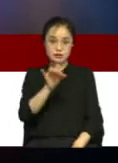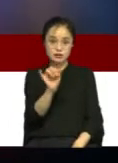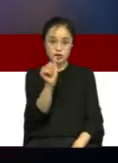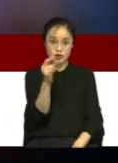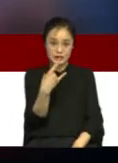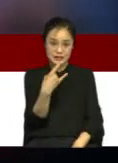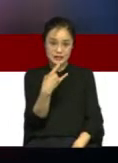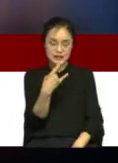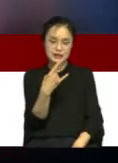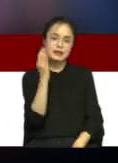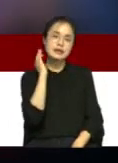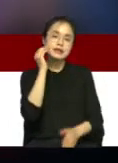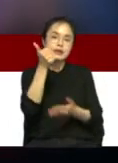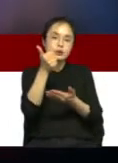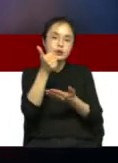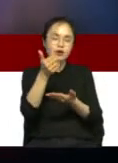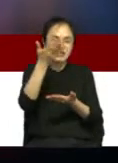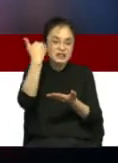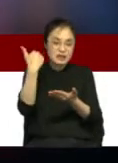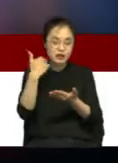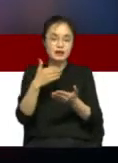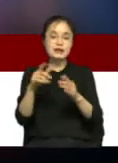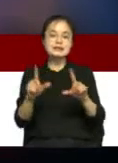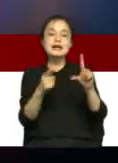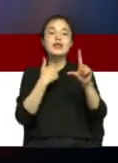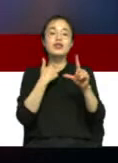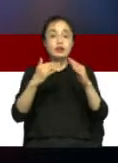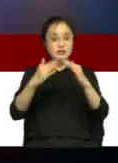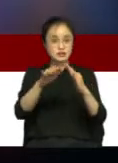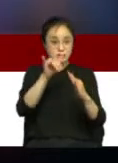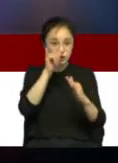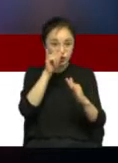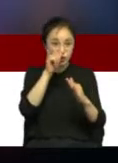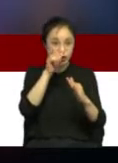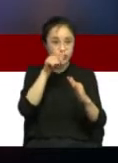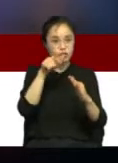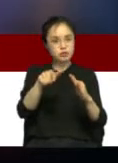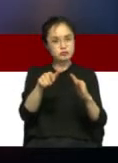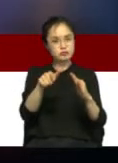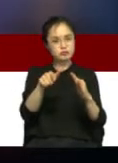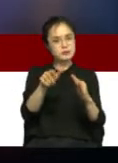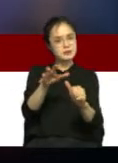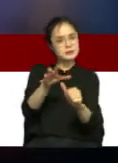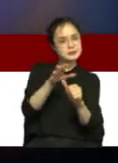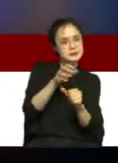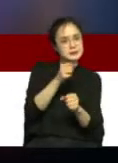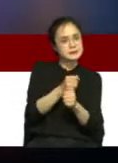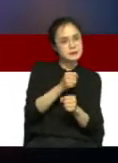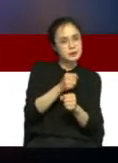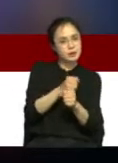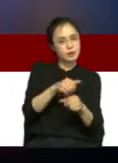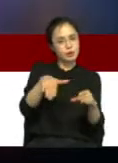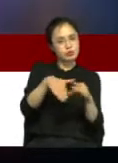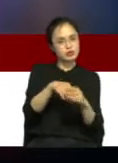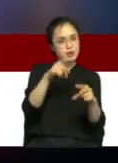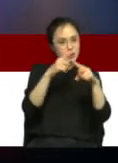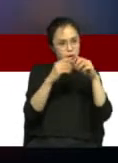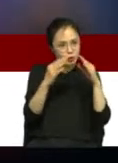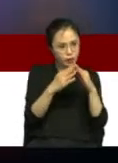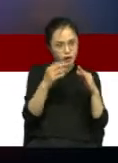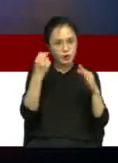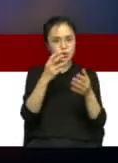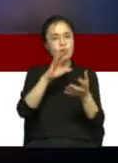해서 정치적으로 뭐 미워한다고 그러는데 청구성당, 문화교회, 구립도서관,